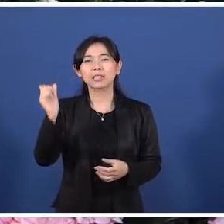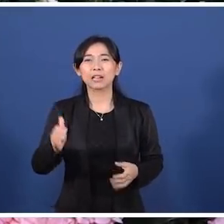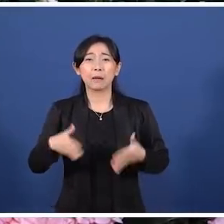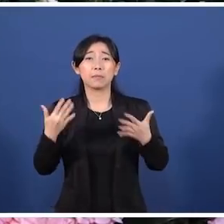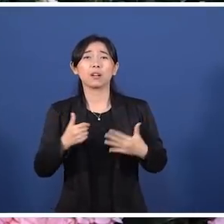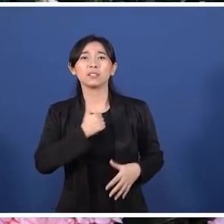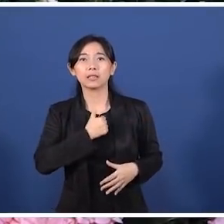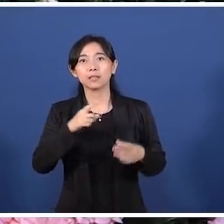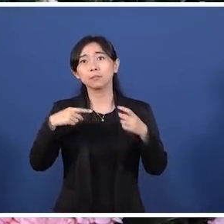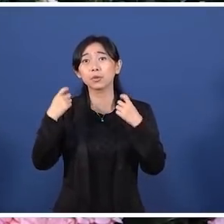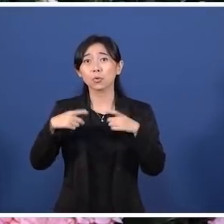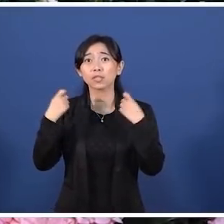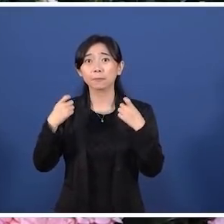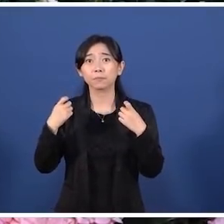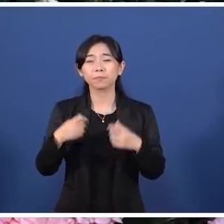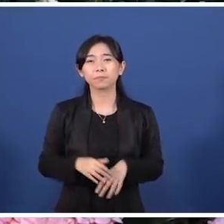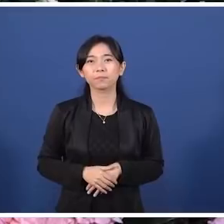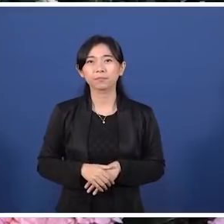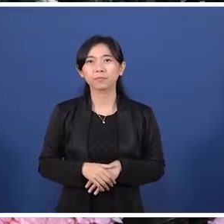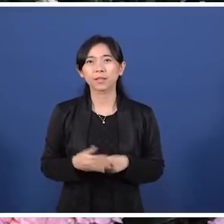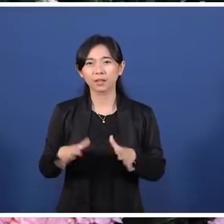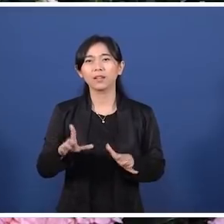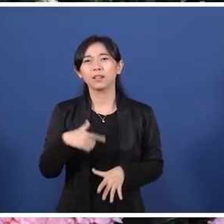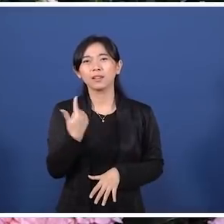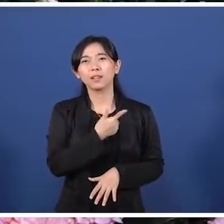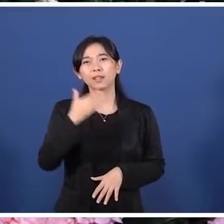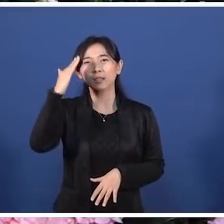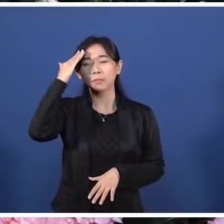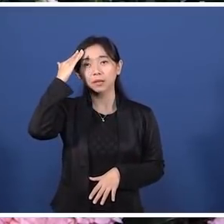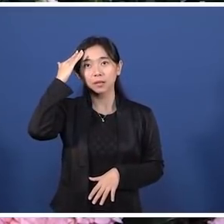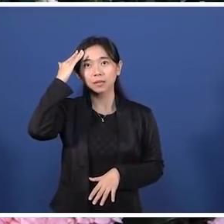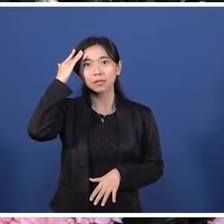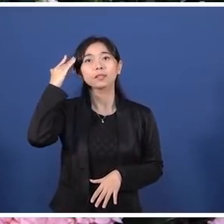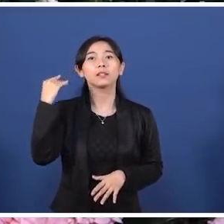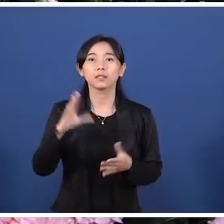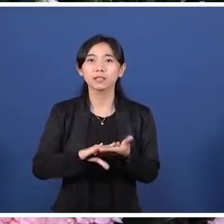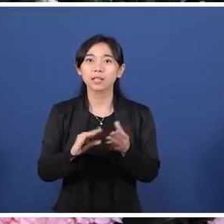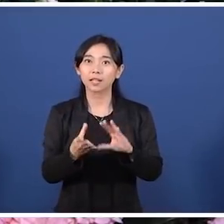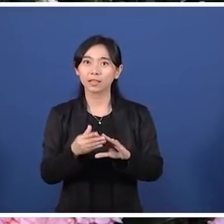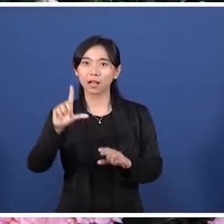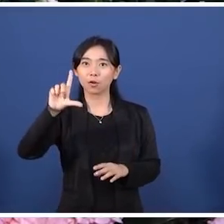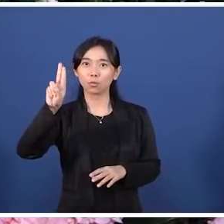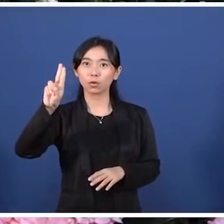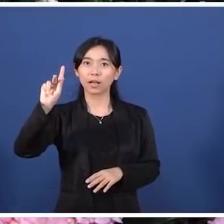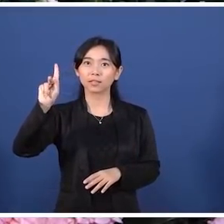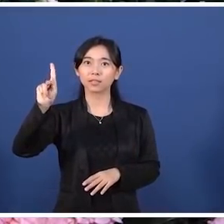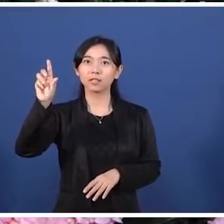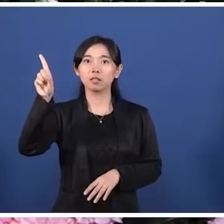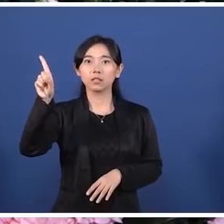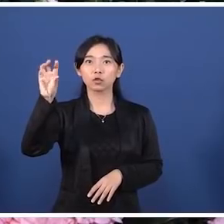mereka. Saudara-saudara, barangkali kita mengingat dengan baik salah satu cerita yang terkenal di dalam Lukas pasal